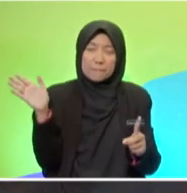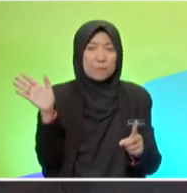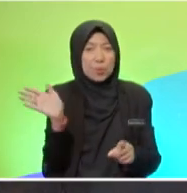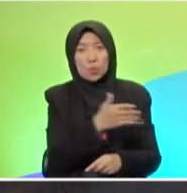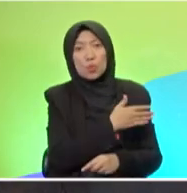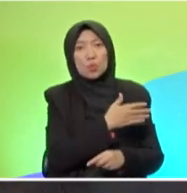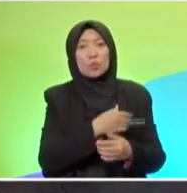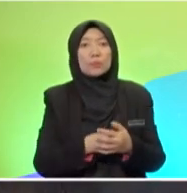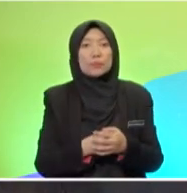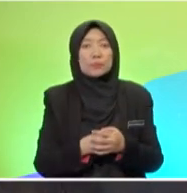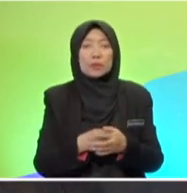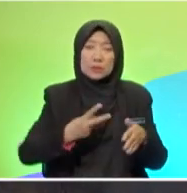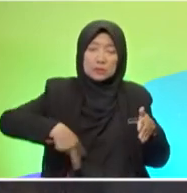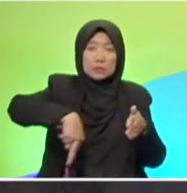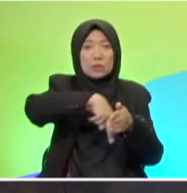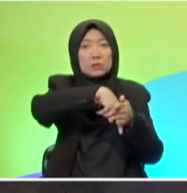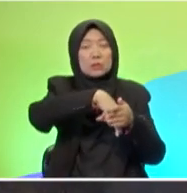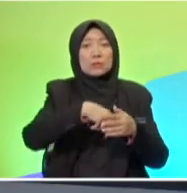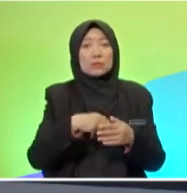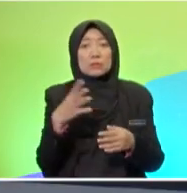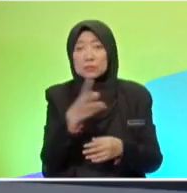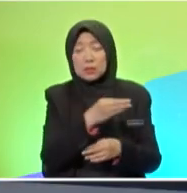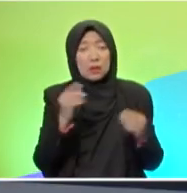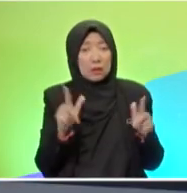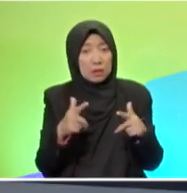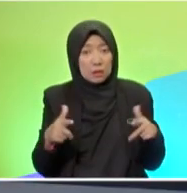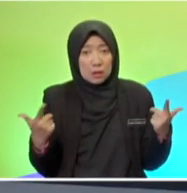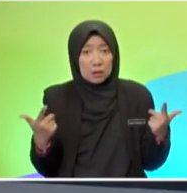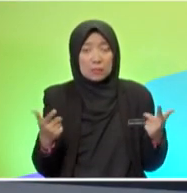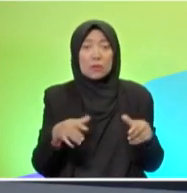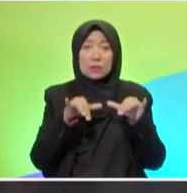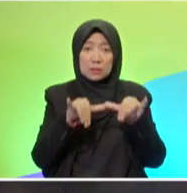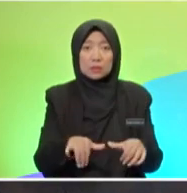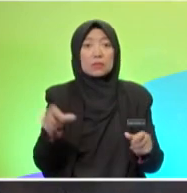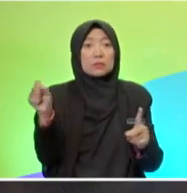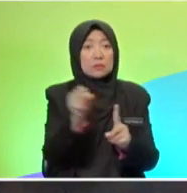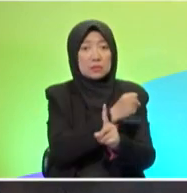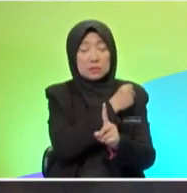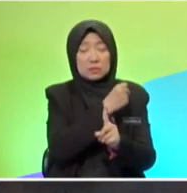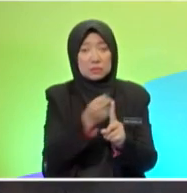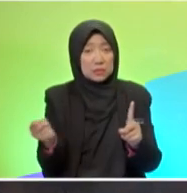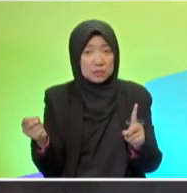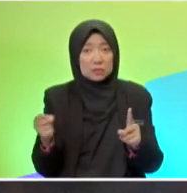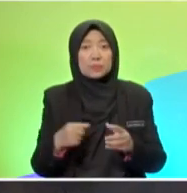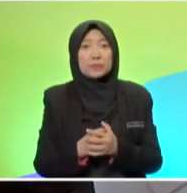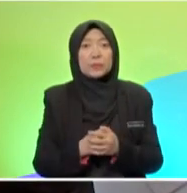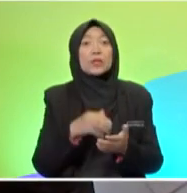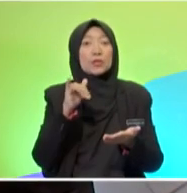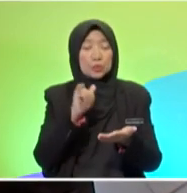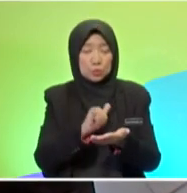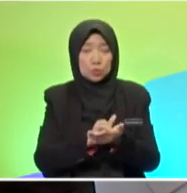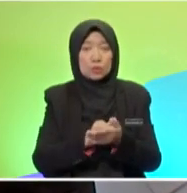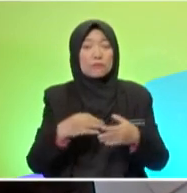ada orang buat kita seperti ini dan sebagainya meninggalkan kesan bertumbuh badan kita itu adalah penerapan fisika malaikat